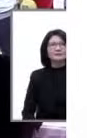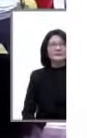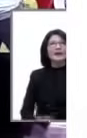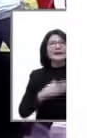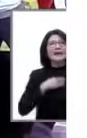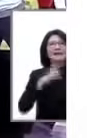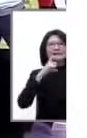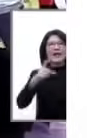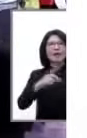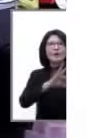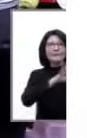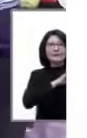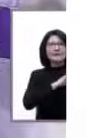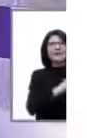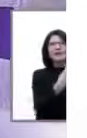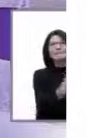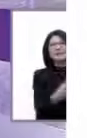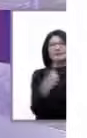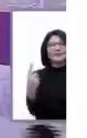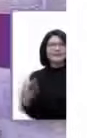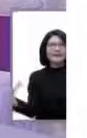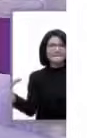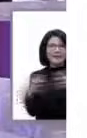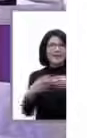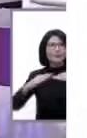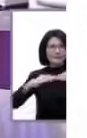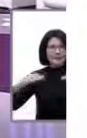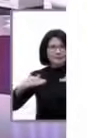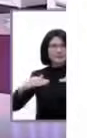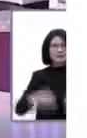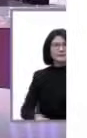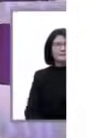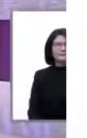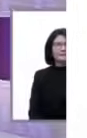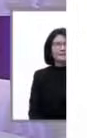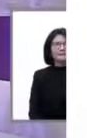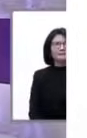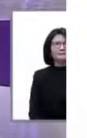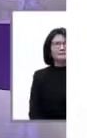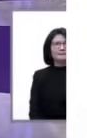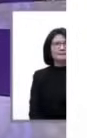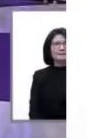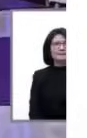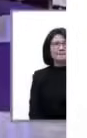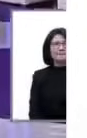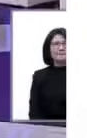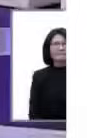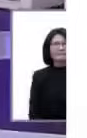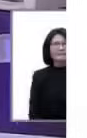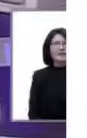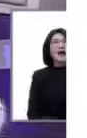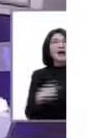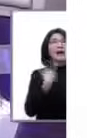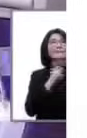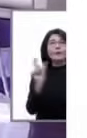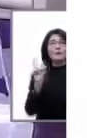nah kalau sama persis Cak misalnya kalau di masyarakat barat misalnya ee orang di forum debat akademik itu Profesor sama enggak